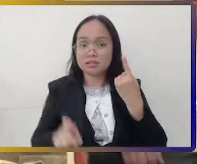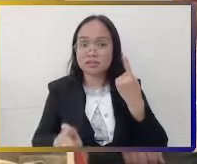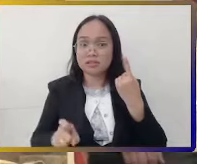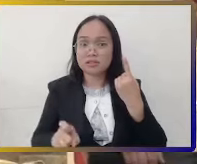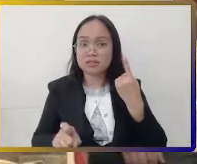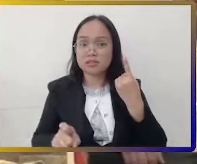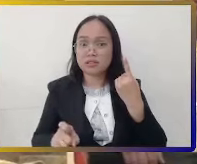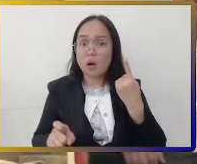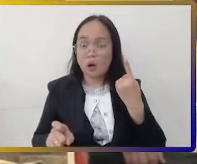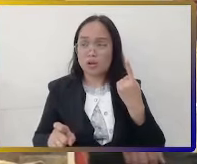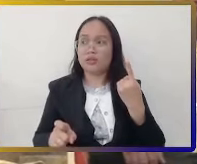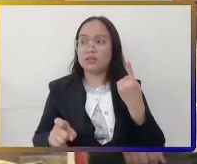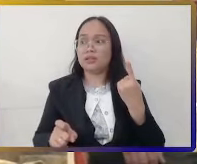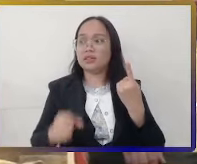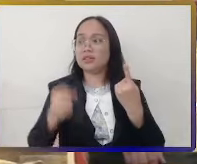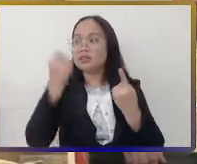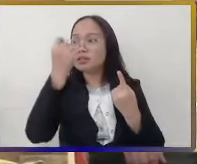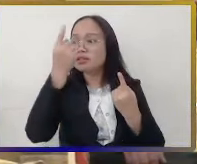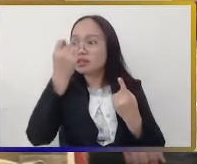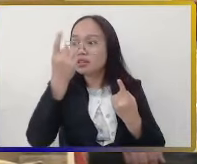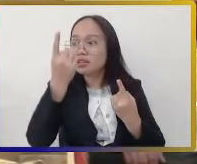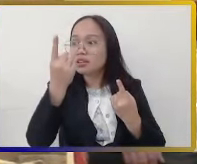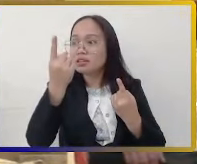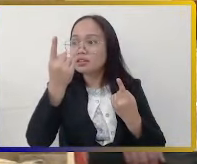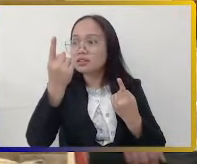So you understand the saying?